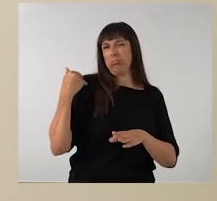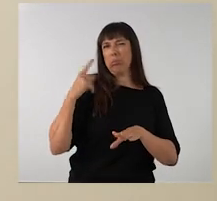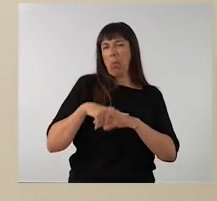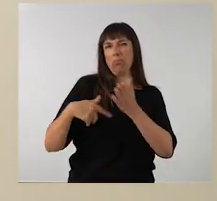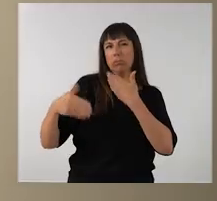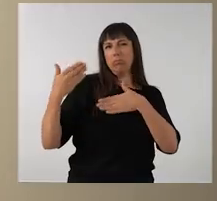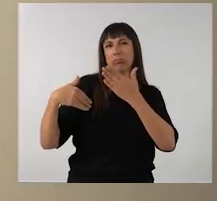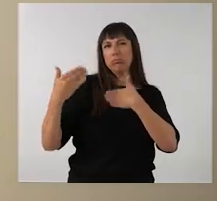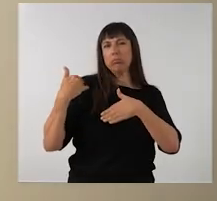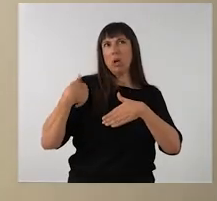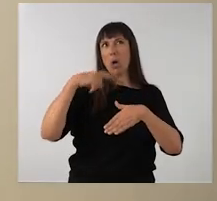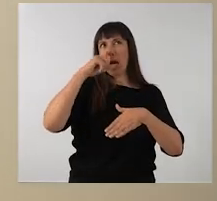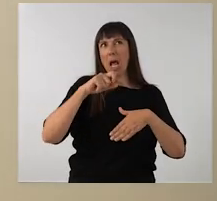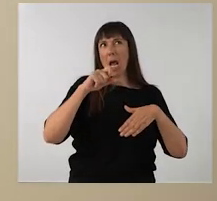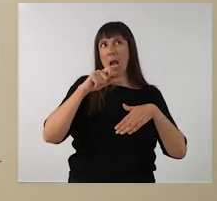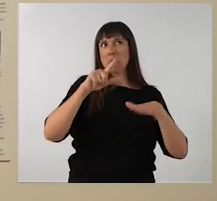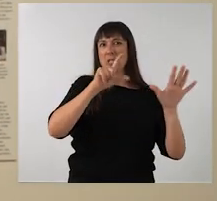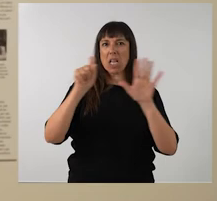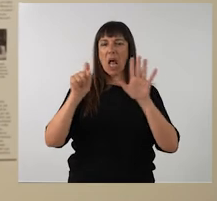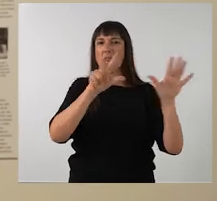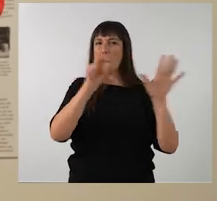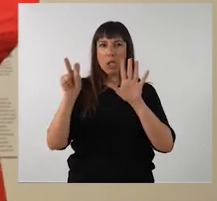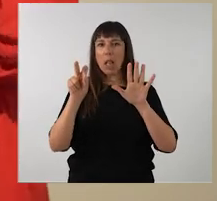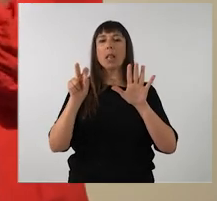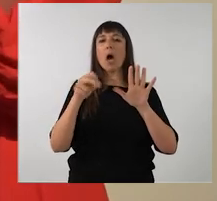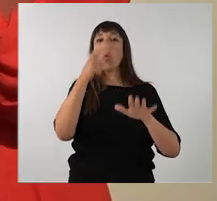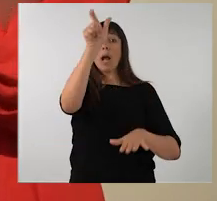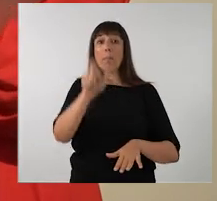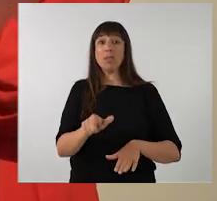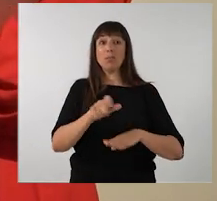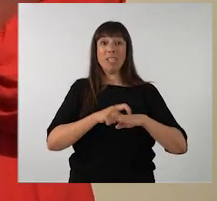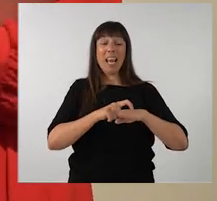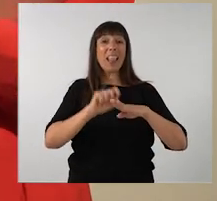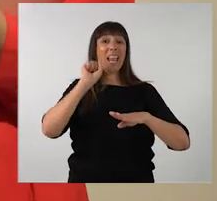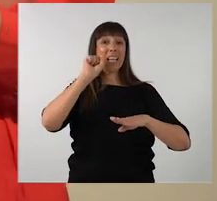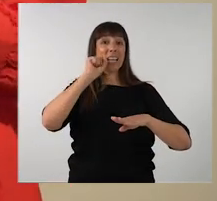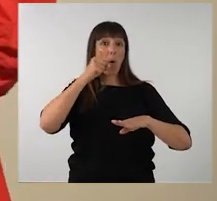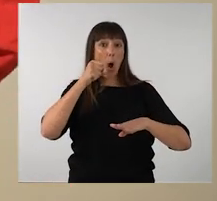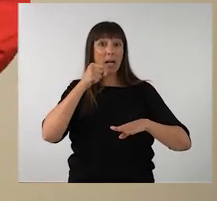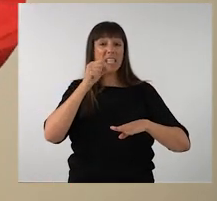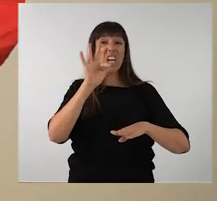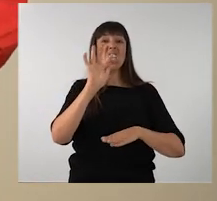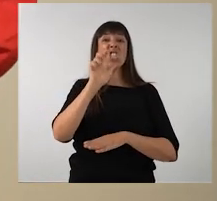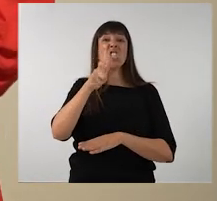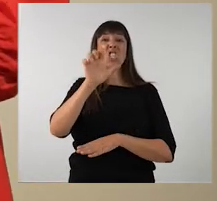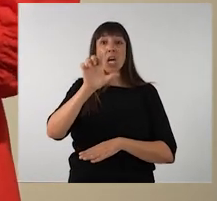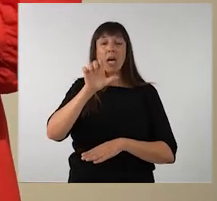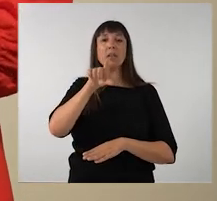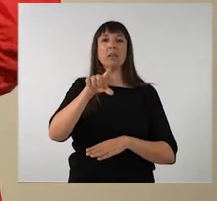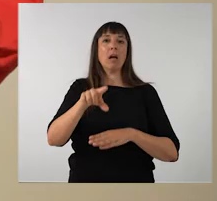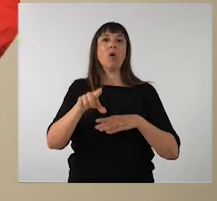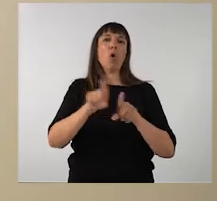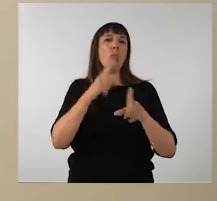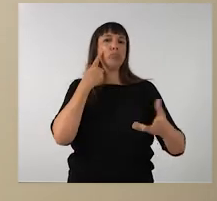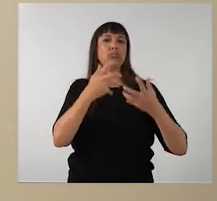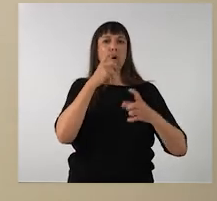Fa ja bastant temps, diria que era, no recordo si va ser als anys 70 o 80, que un artista taiwanès, Te Ching She, va